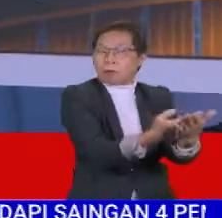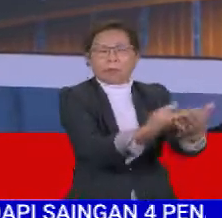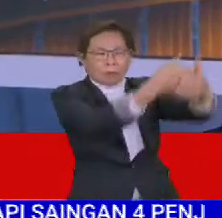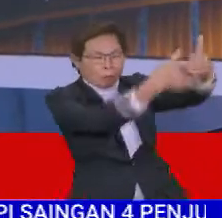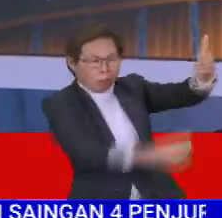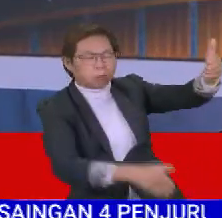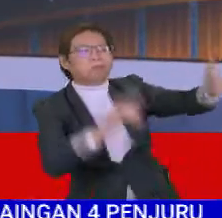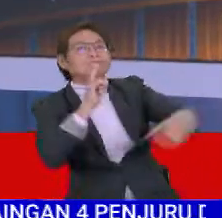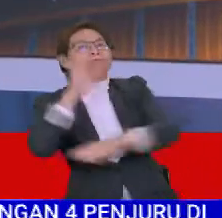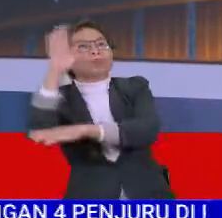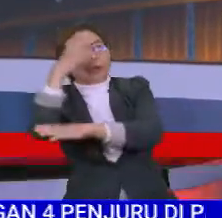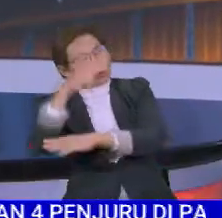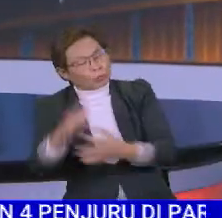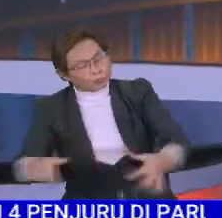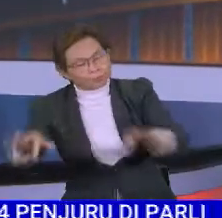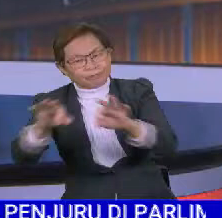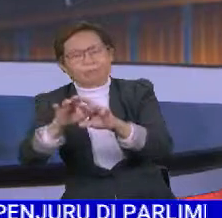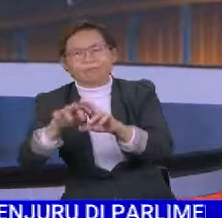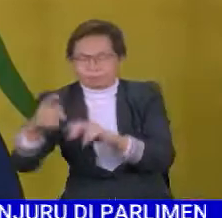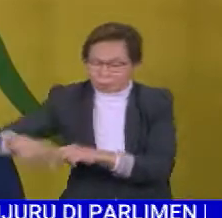dijanjikan untuk kepentingan rakyat.